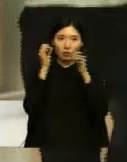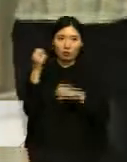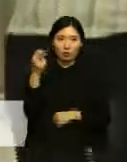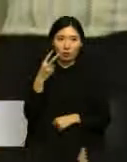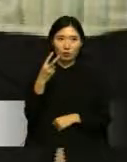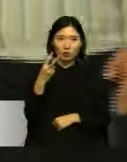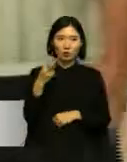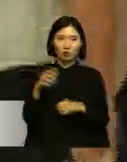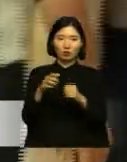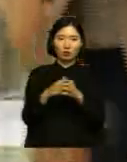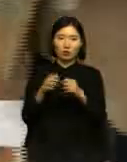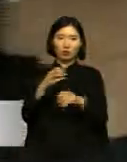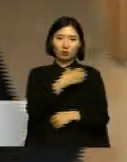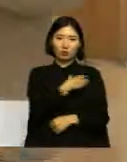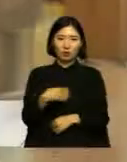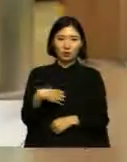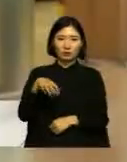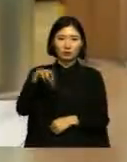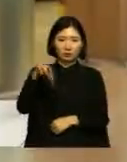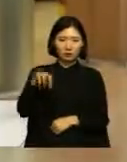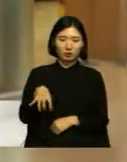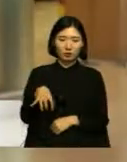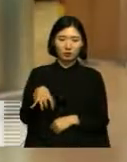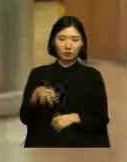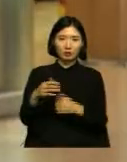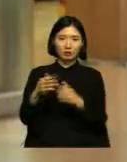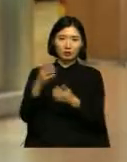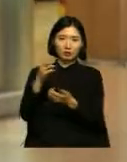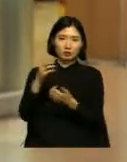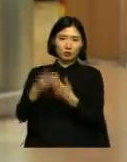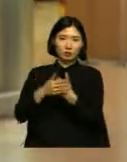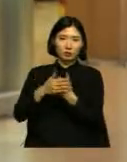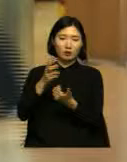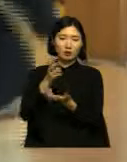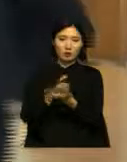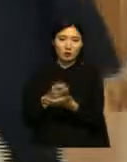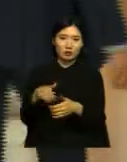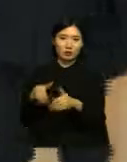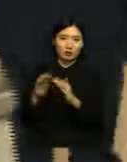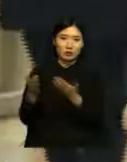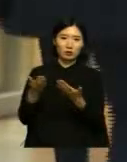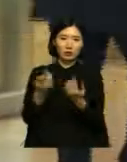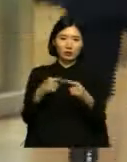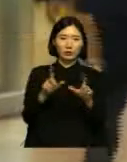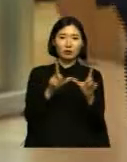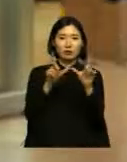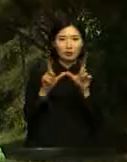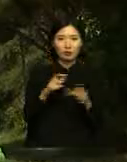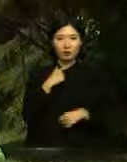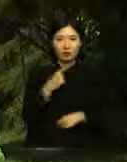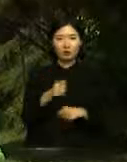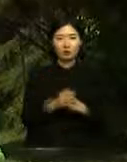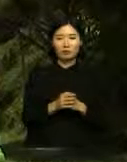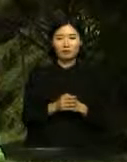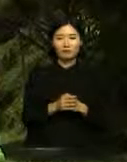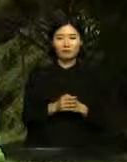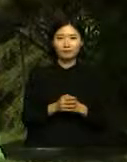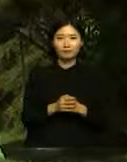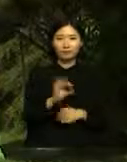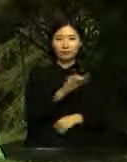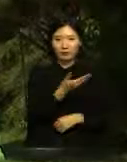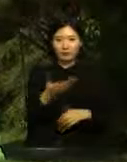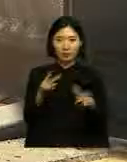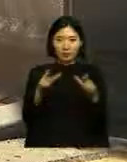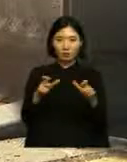또 관청에서는 그 나름대로의 또 지원 대책도 세워주시면서 같이 주민들이 같이 살아나가길 원하죠. 결국